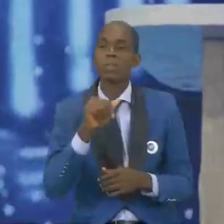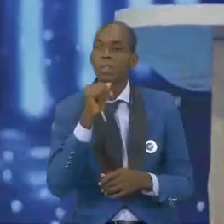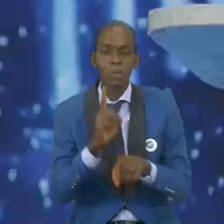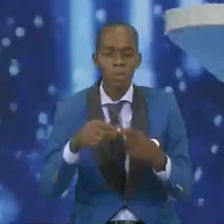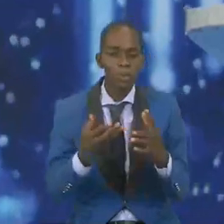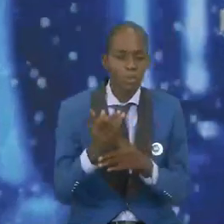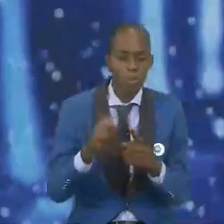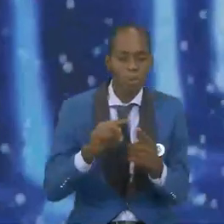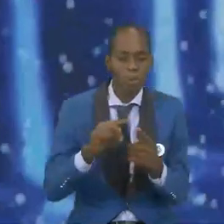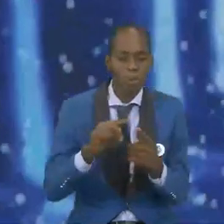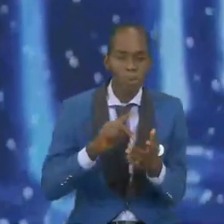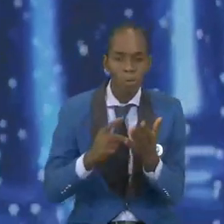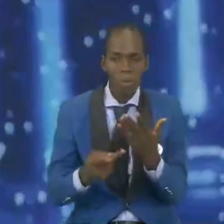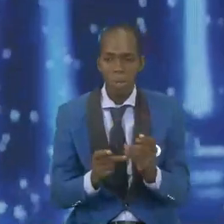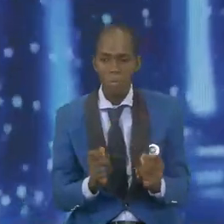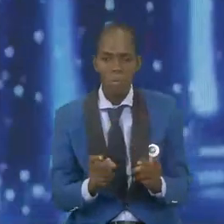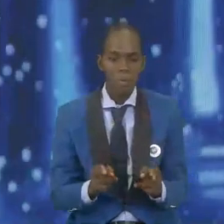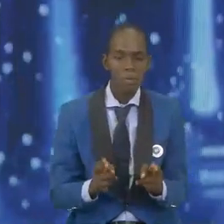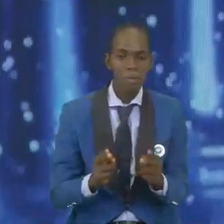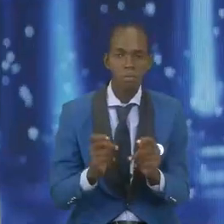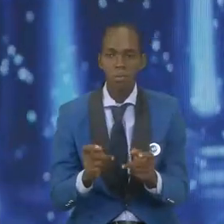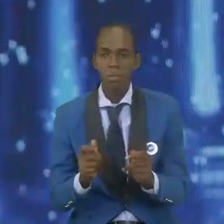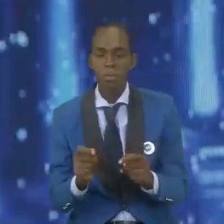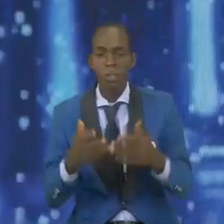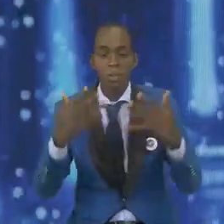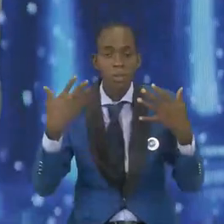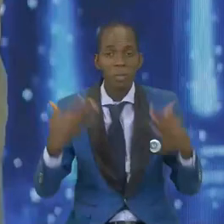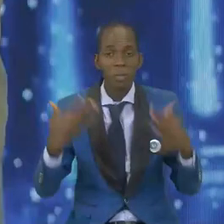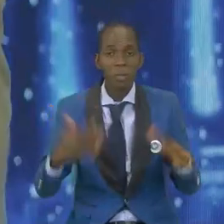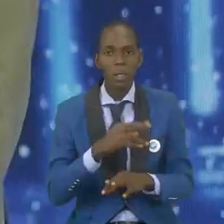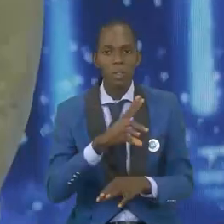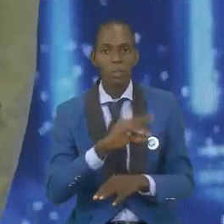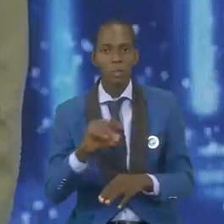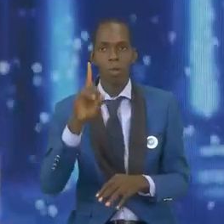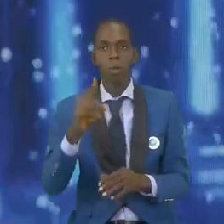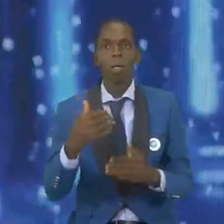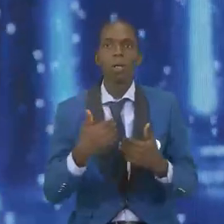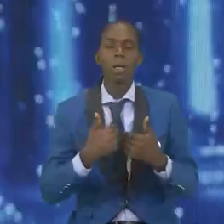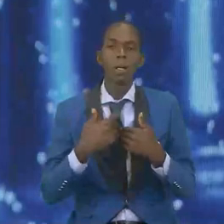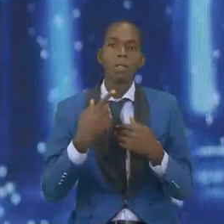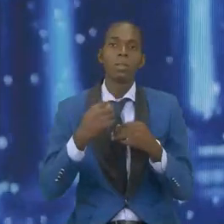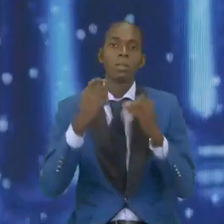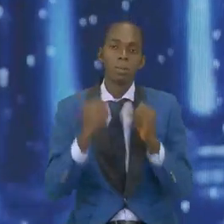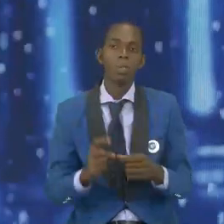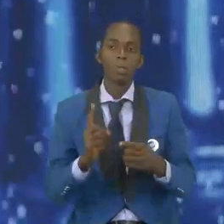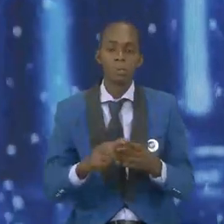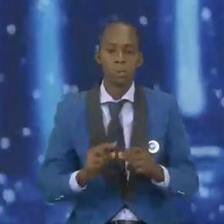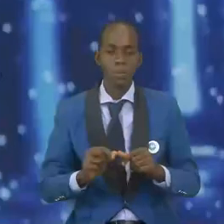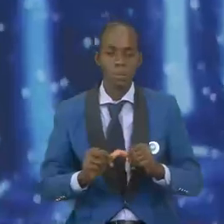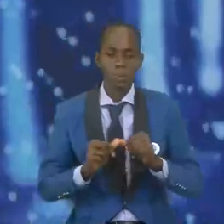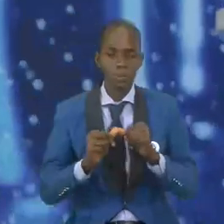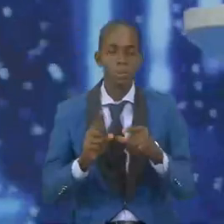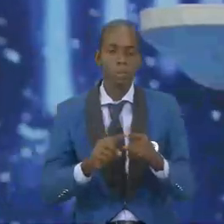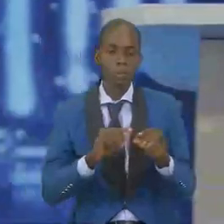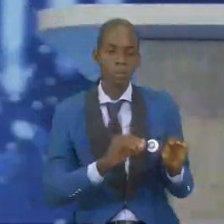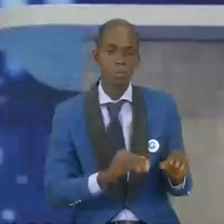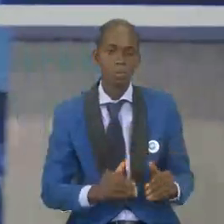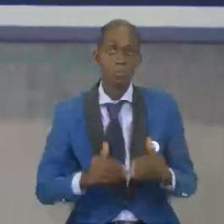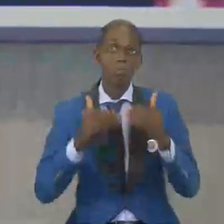retraite. C'est pas venir à la retraite, on parcourt la retraite, on finit et personne n'a la puissance de continuer à